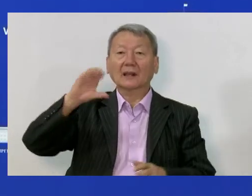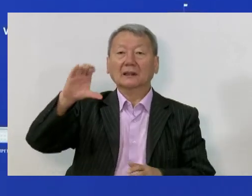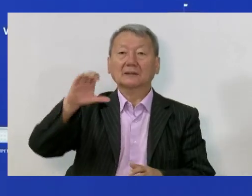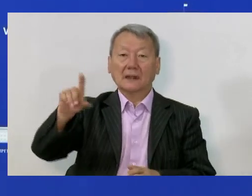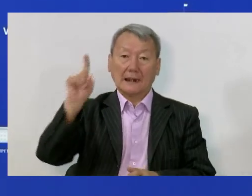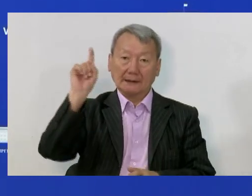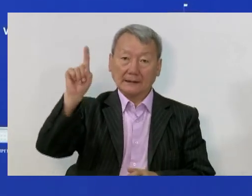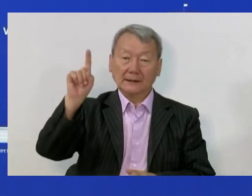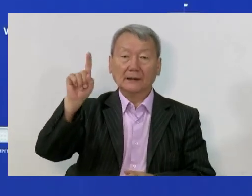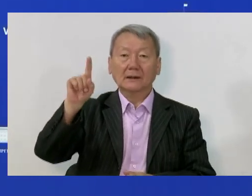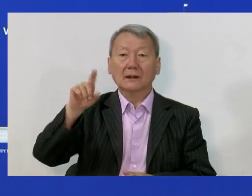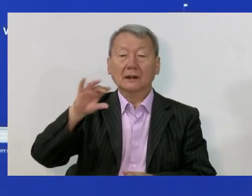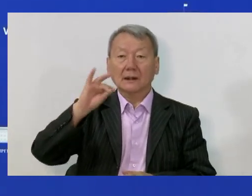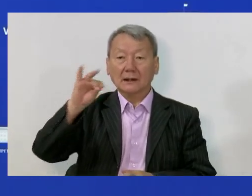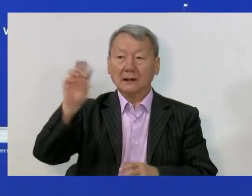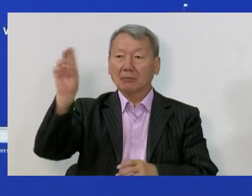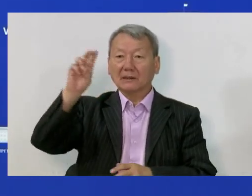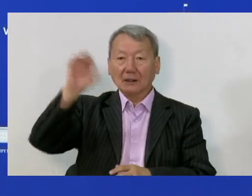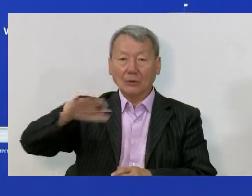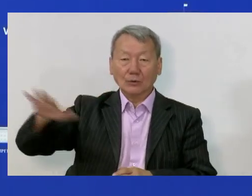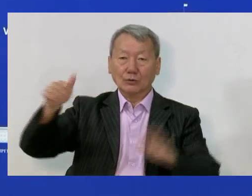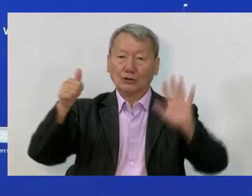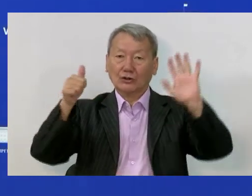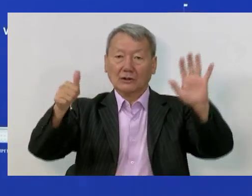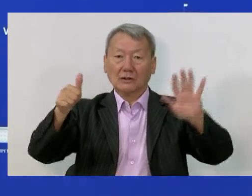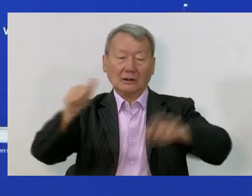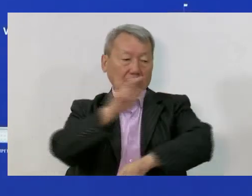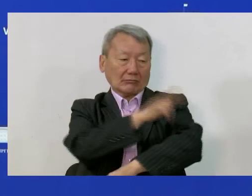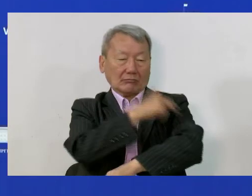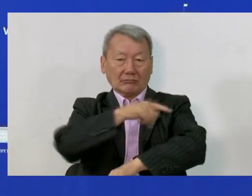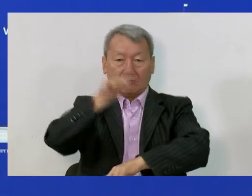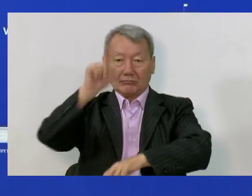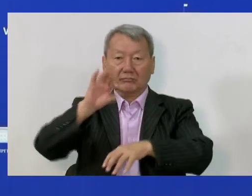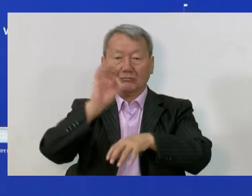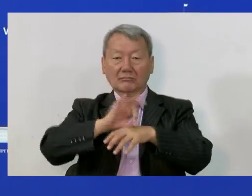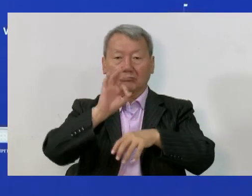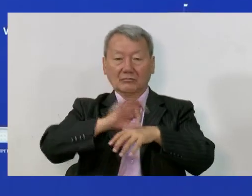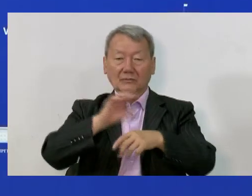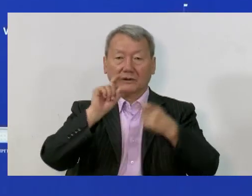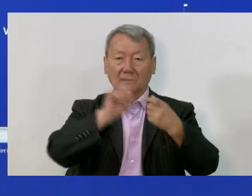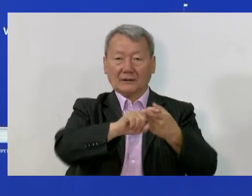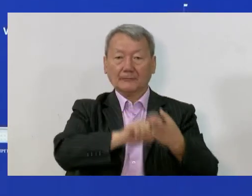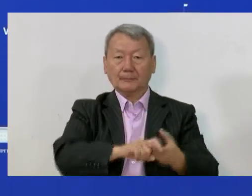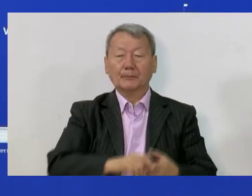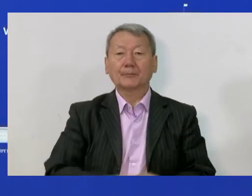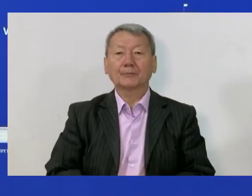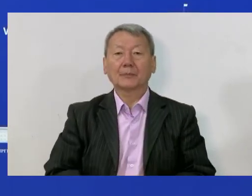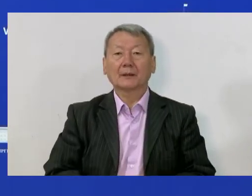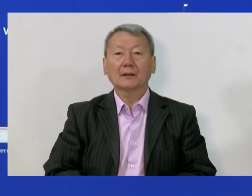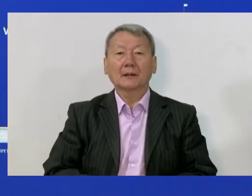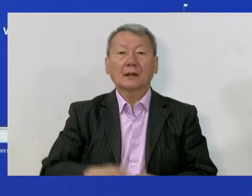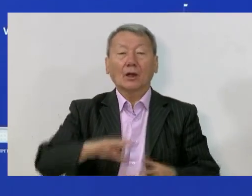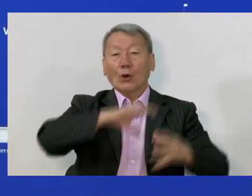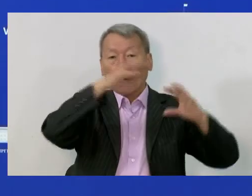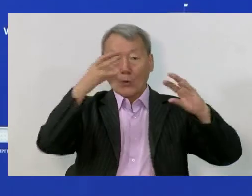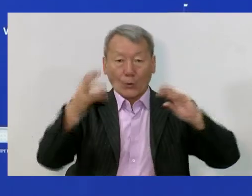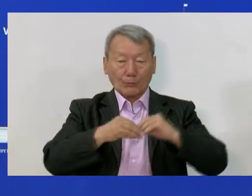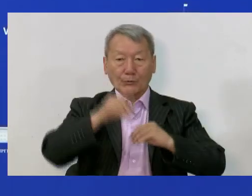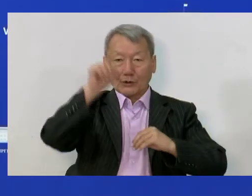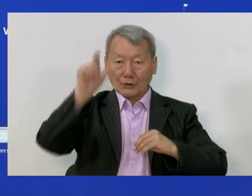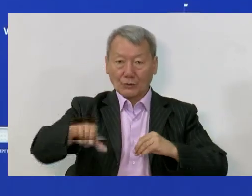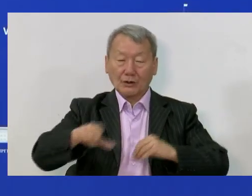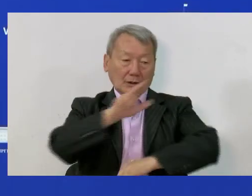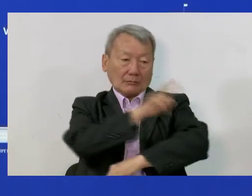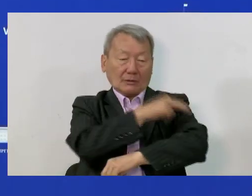области 1 и в Баткенской области 6 новых случаев среди медицинских работников. Общее количество